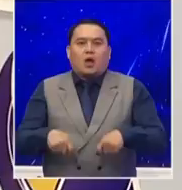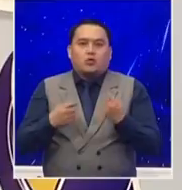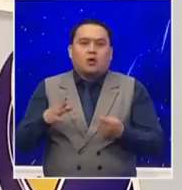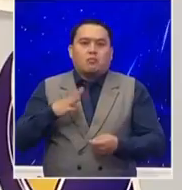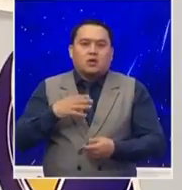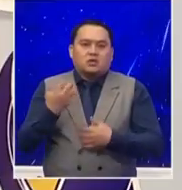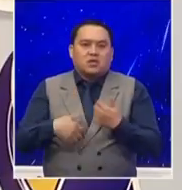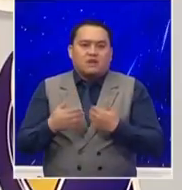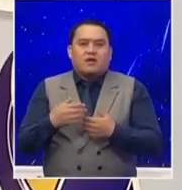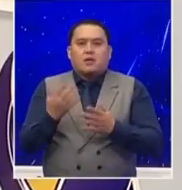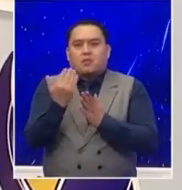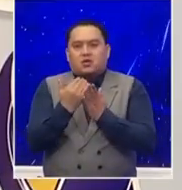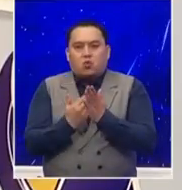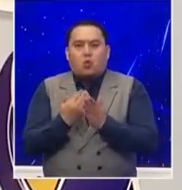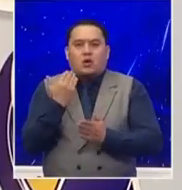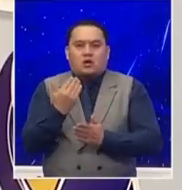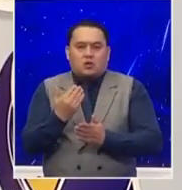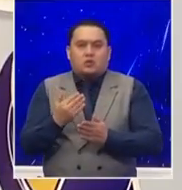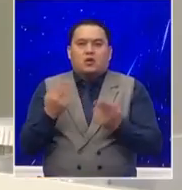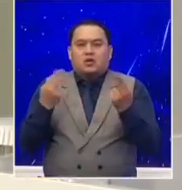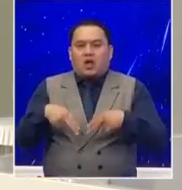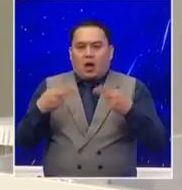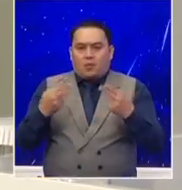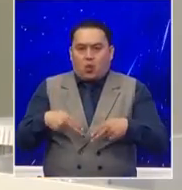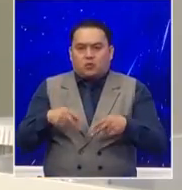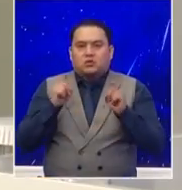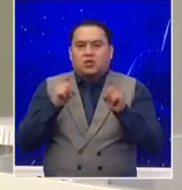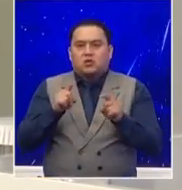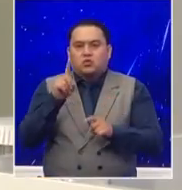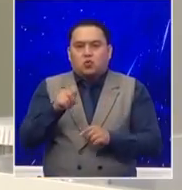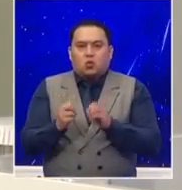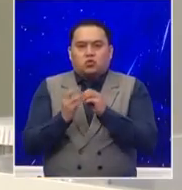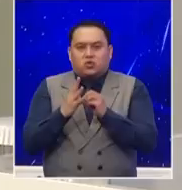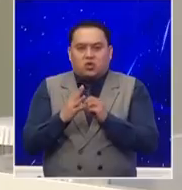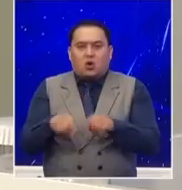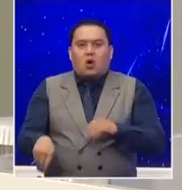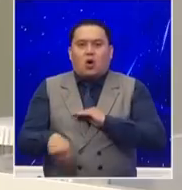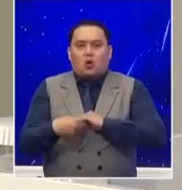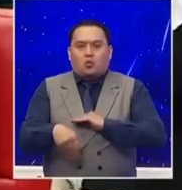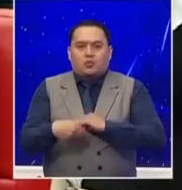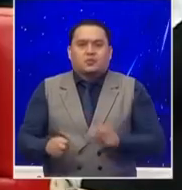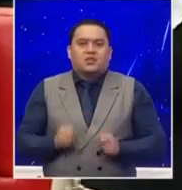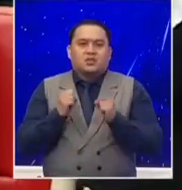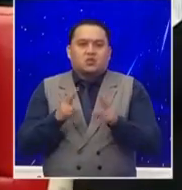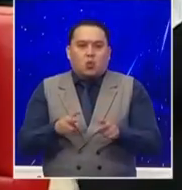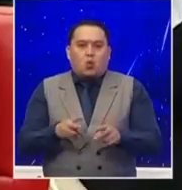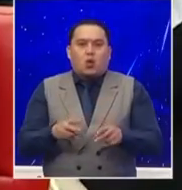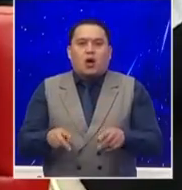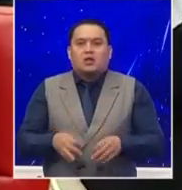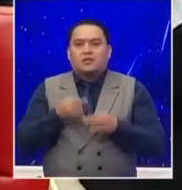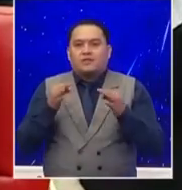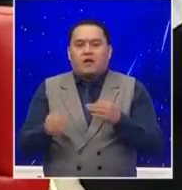правонарушений среди вышеперечисленных фиксируется в таможенной сфере. Зарегистрировано 114 коррупционных преступлений, привлечено к